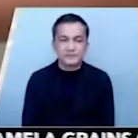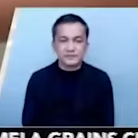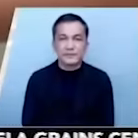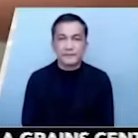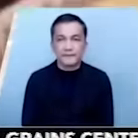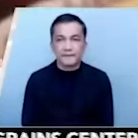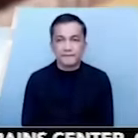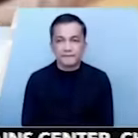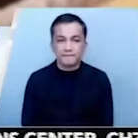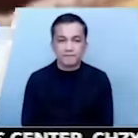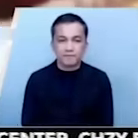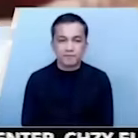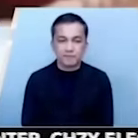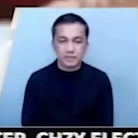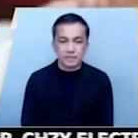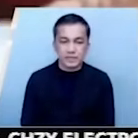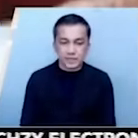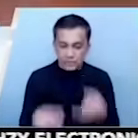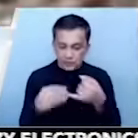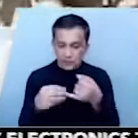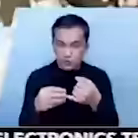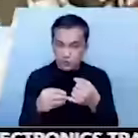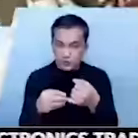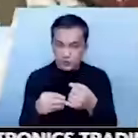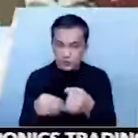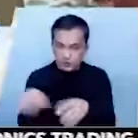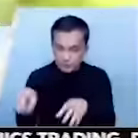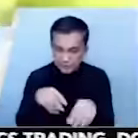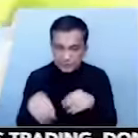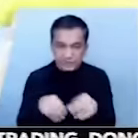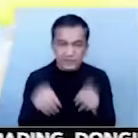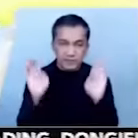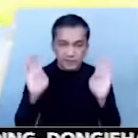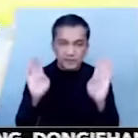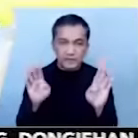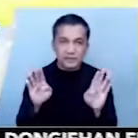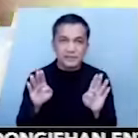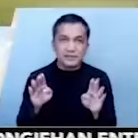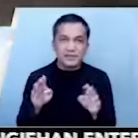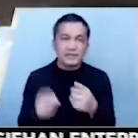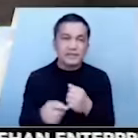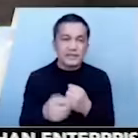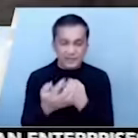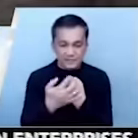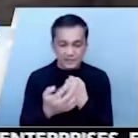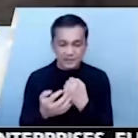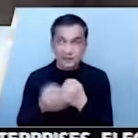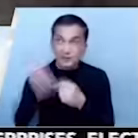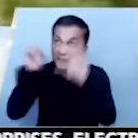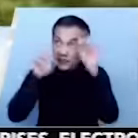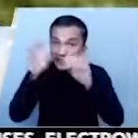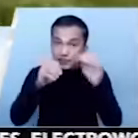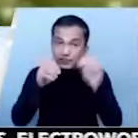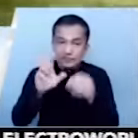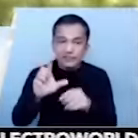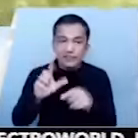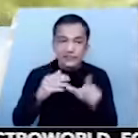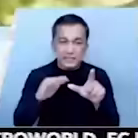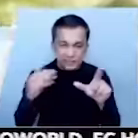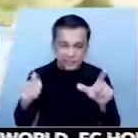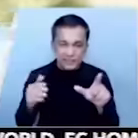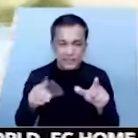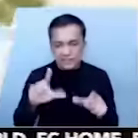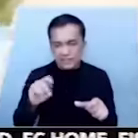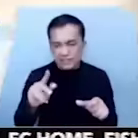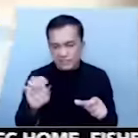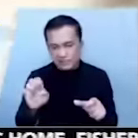Kung may strawberry picking sa Benguet at grapes picking sa La Union, let us go! Lettuce picking